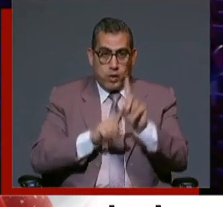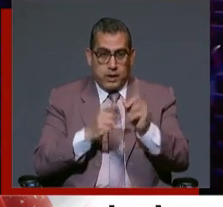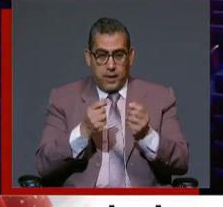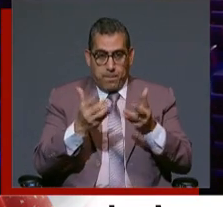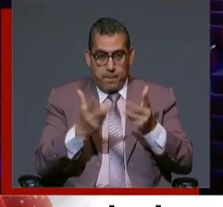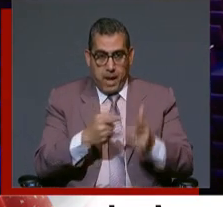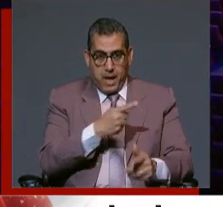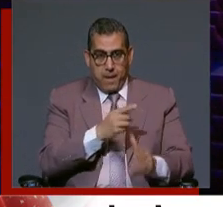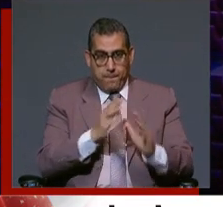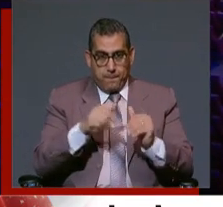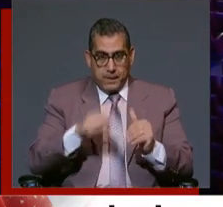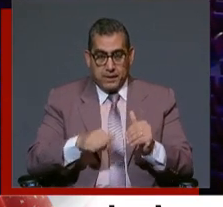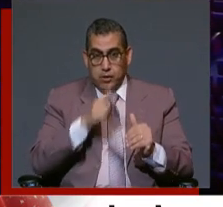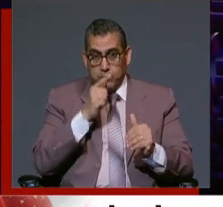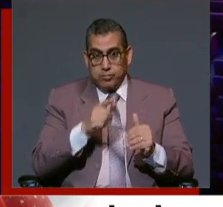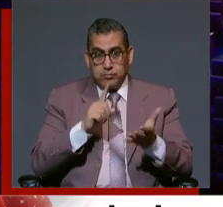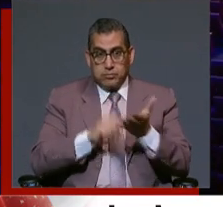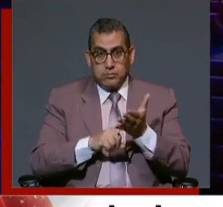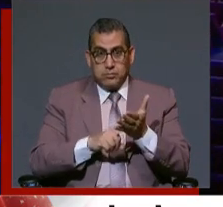وزير المالية، وهذا أمر